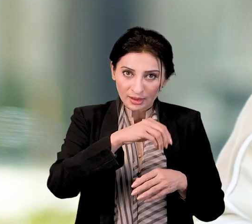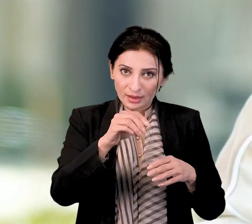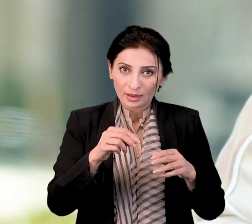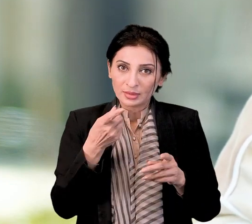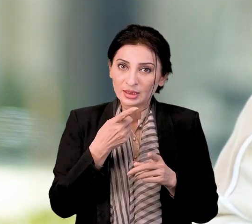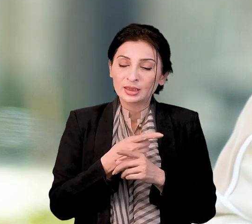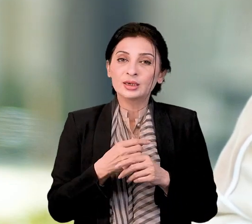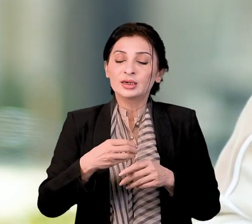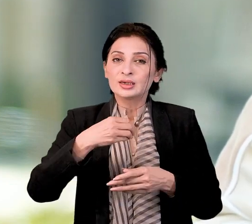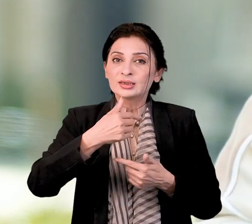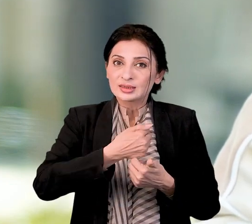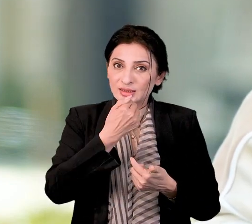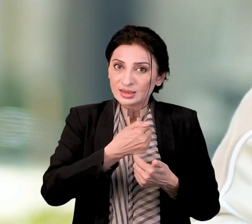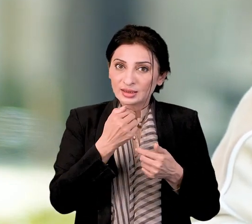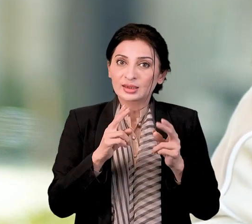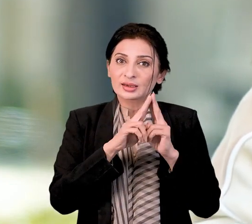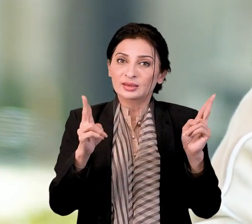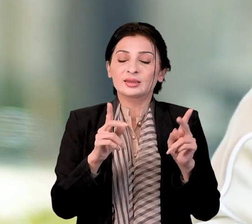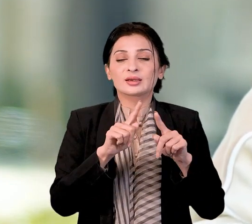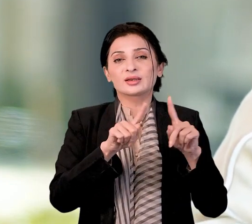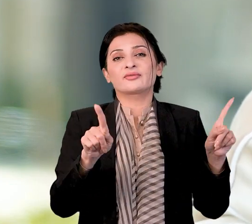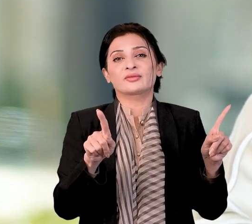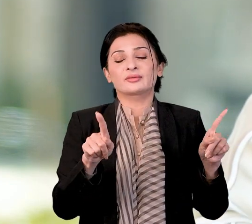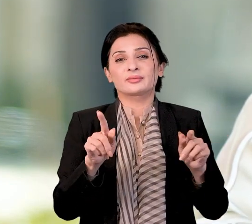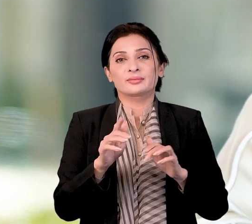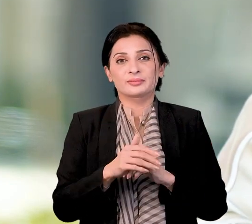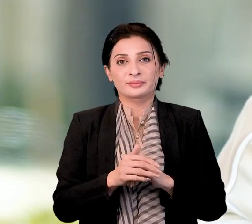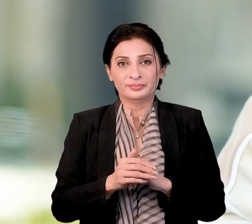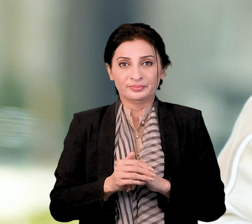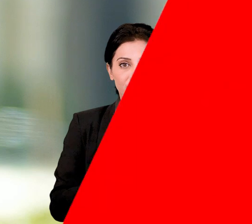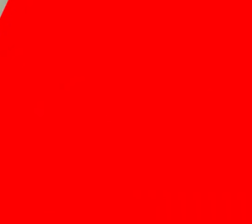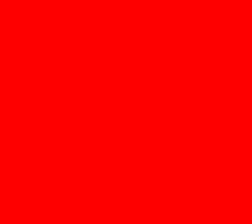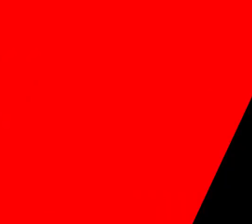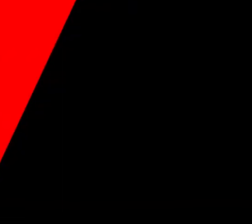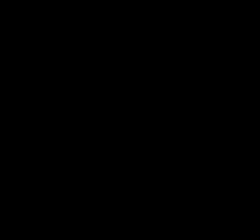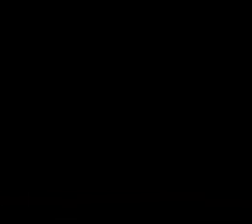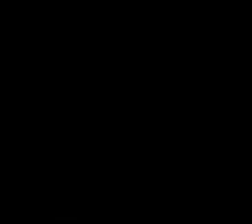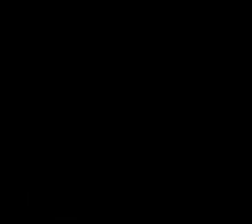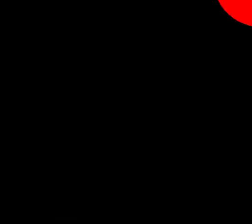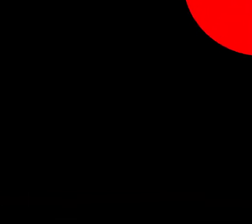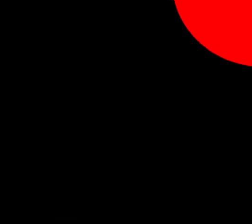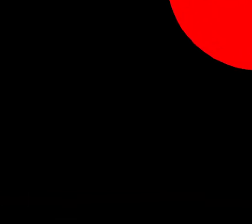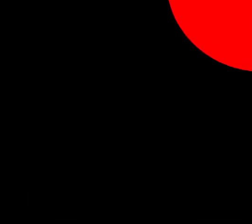वो ट्रेनिंग लेनी चाहिए ताकि हम ग्रोथ की तरफ जाएं.